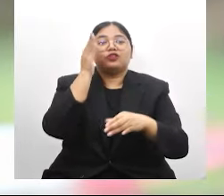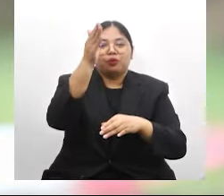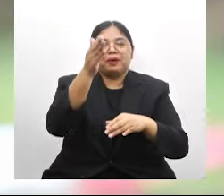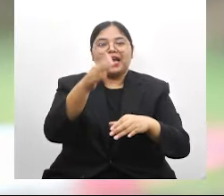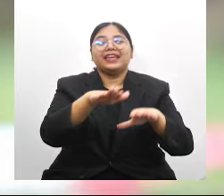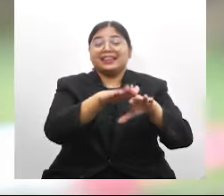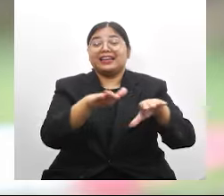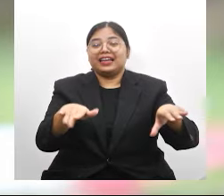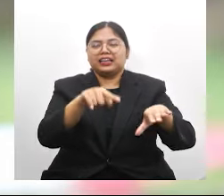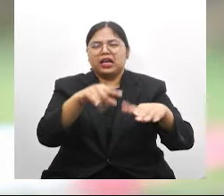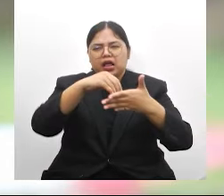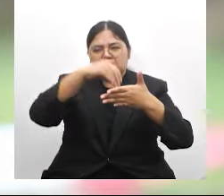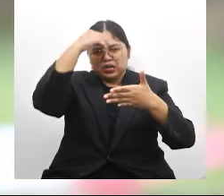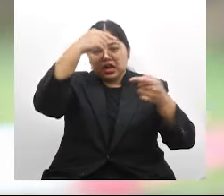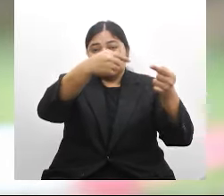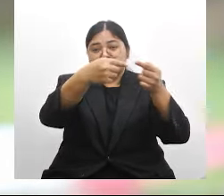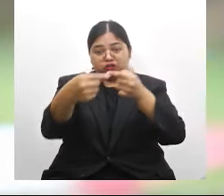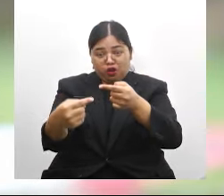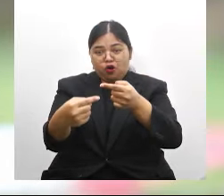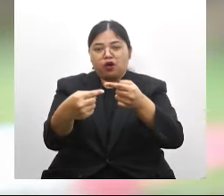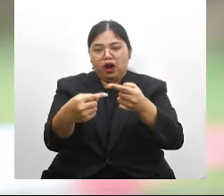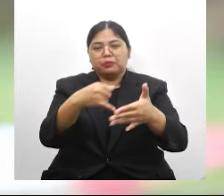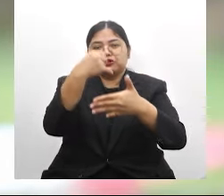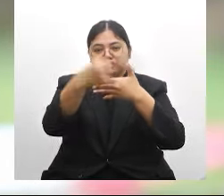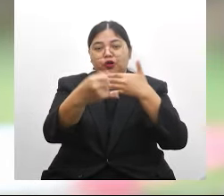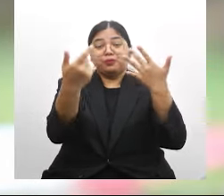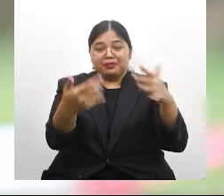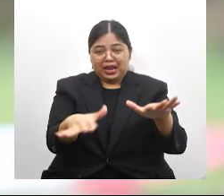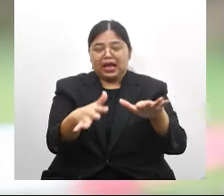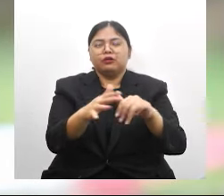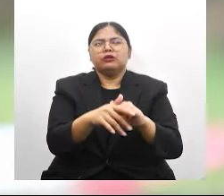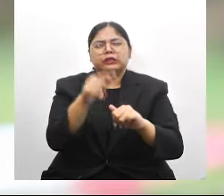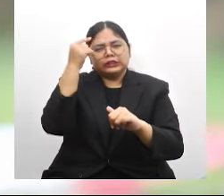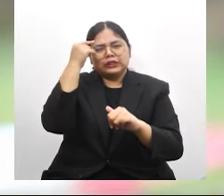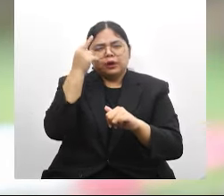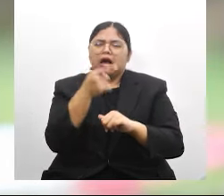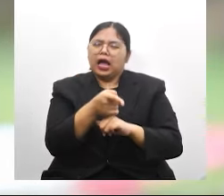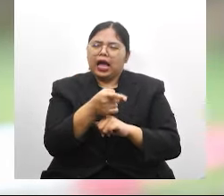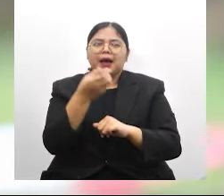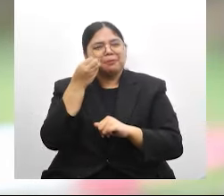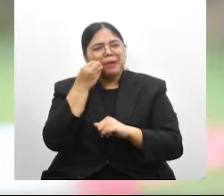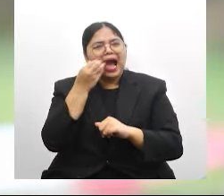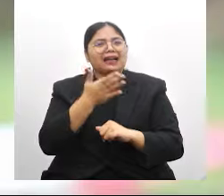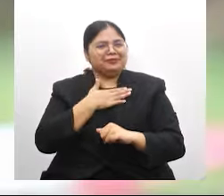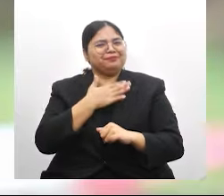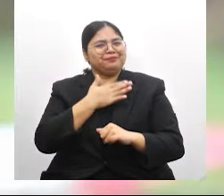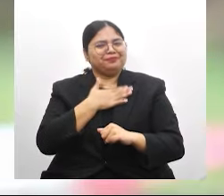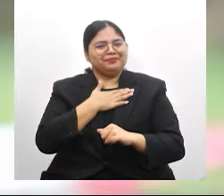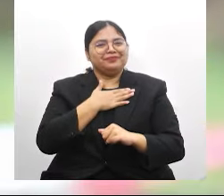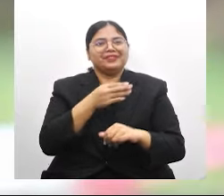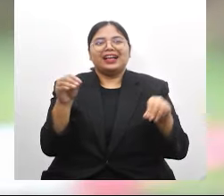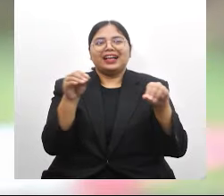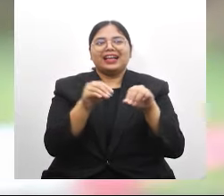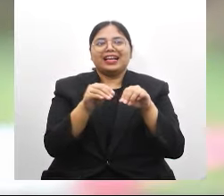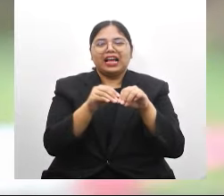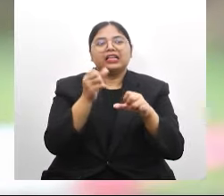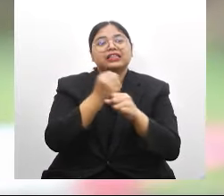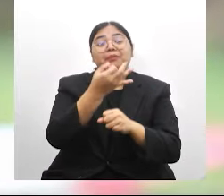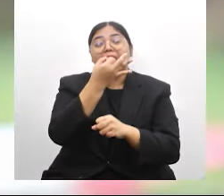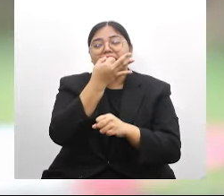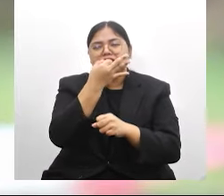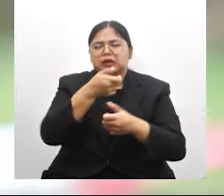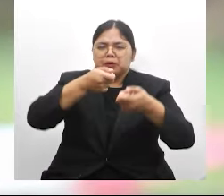เรียนต่อจบการทองเที่ยวมาอย่างน้องน้อยก็เป็นที่เลือกว่าบ้านเองหลังจากอ่าทุกอ่าได้ทำมาอาชีพทำสวน